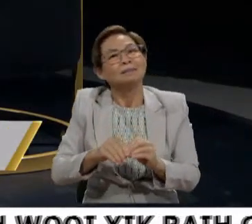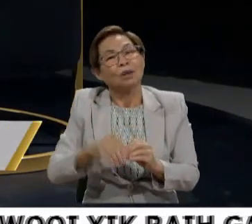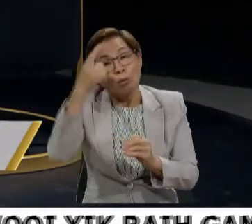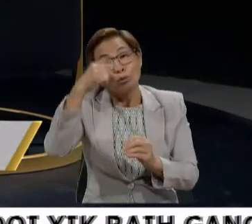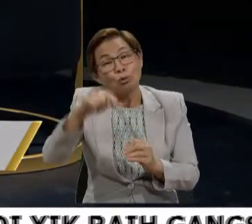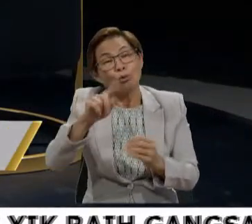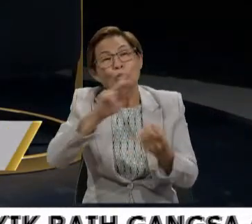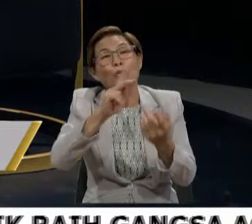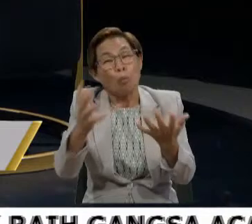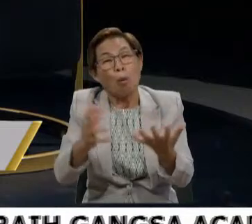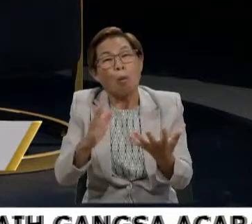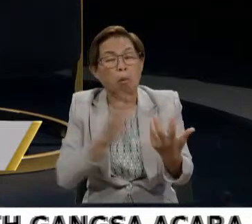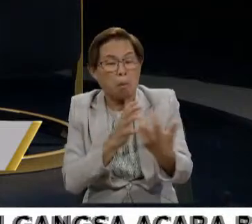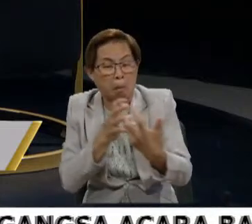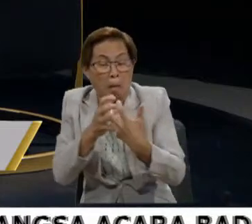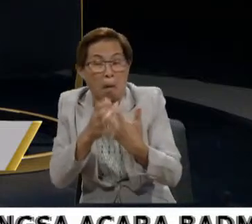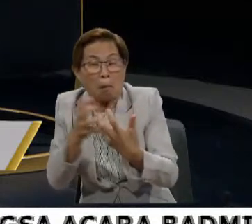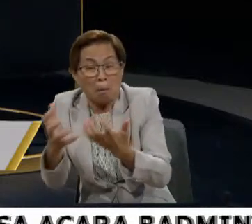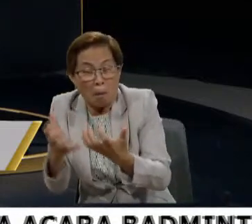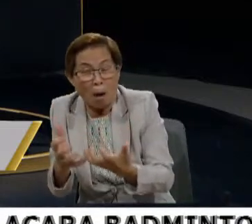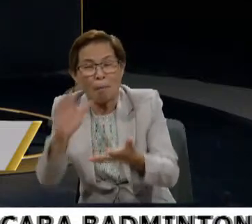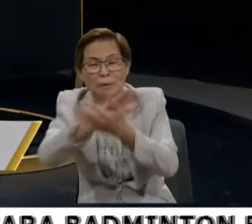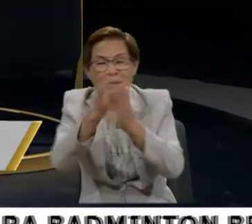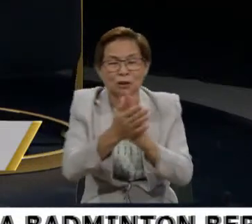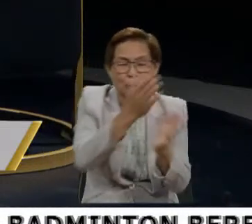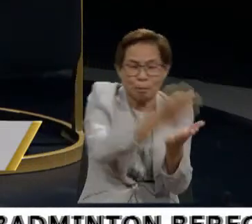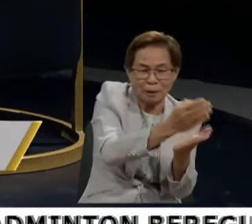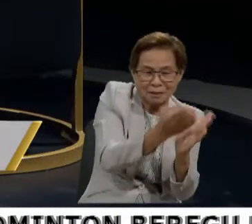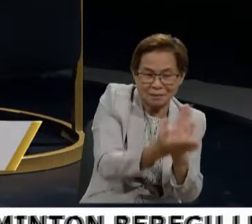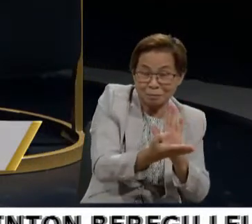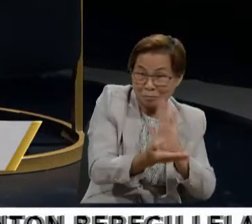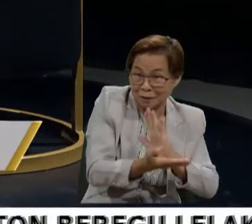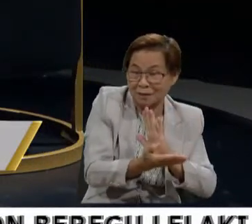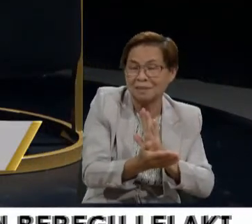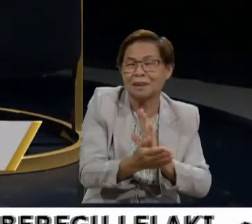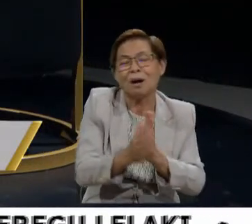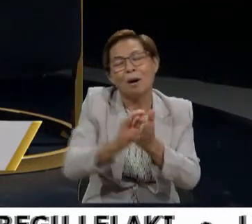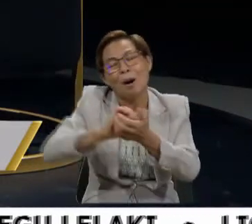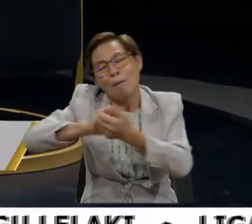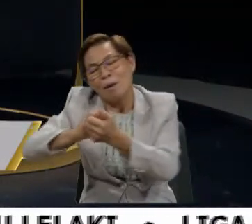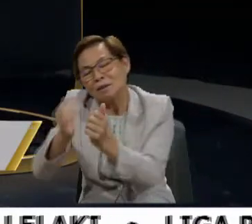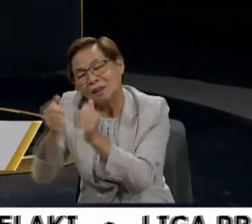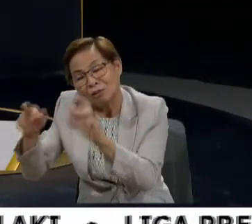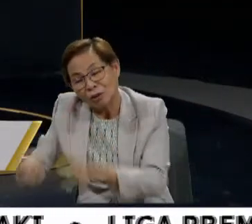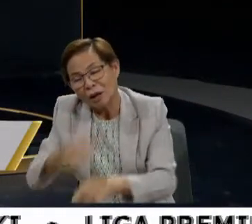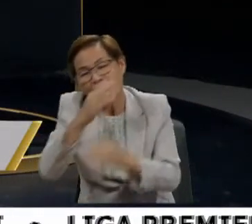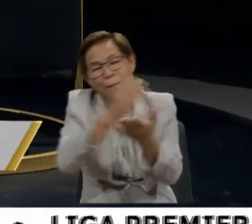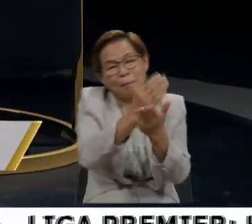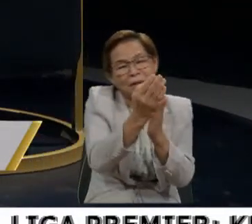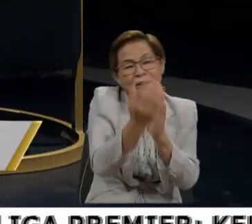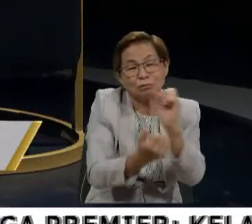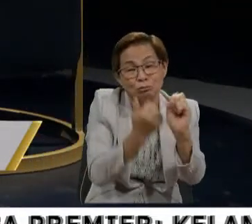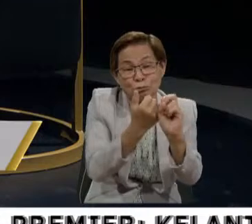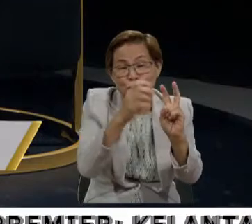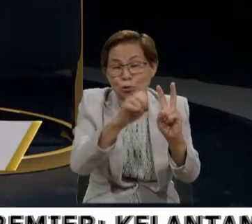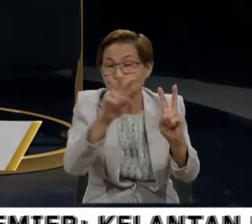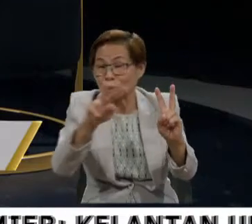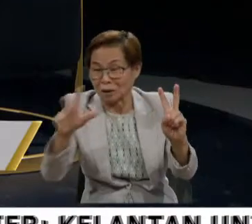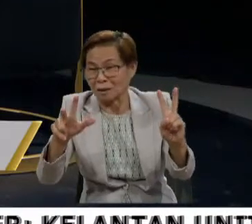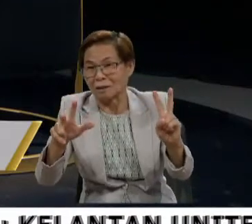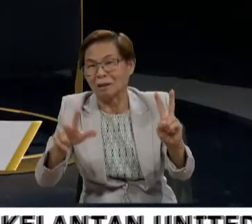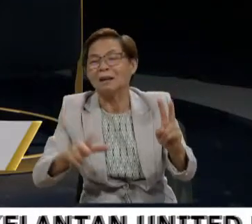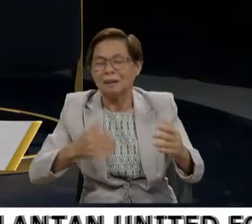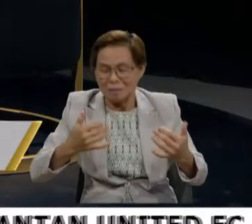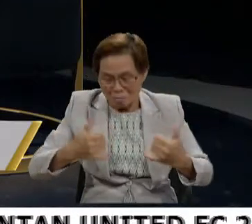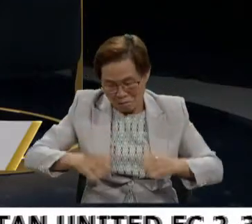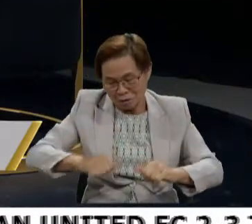menepati hasrat supaya ia menjadi satu lagi bajet yang mesra rakyat H jadi bajet 2023 ni masih lagi